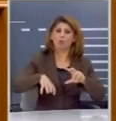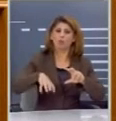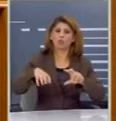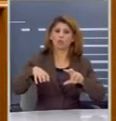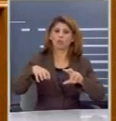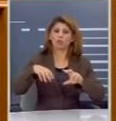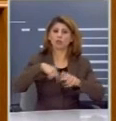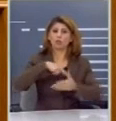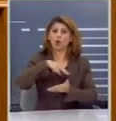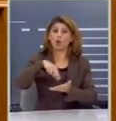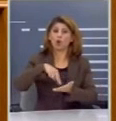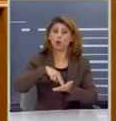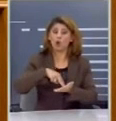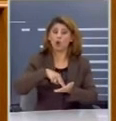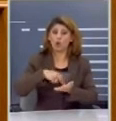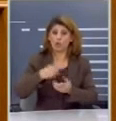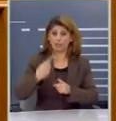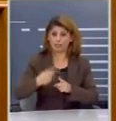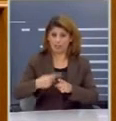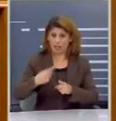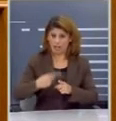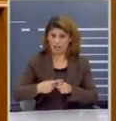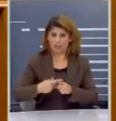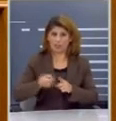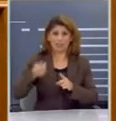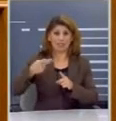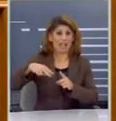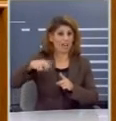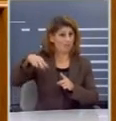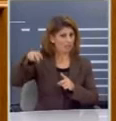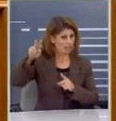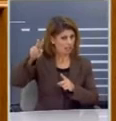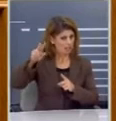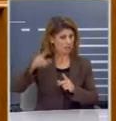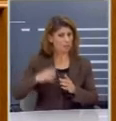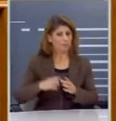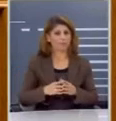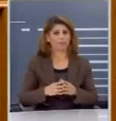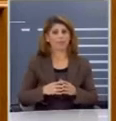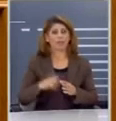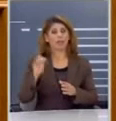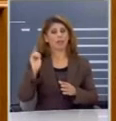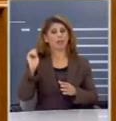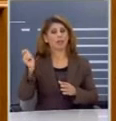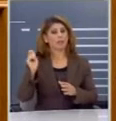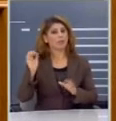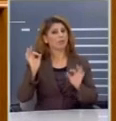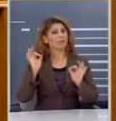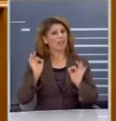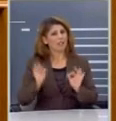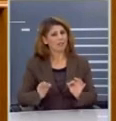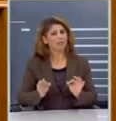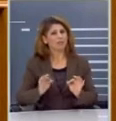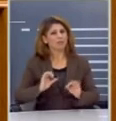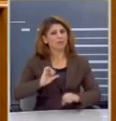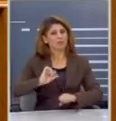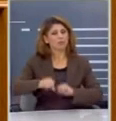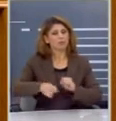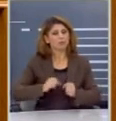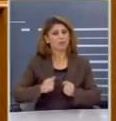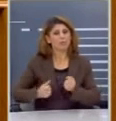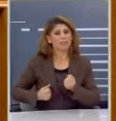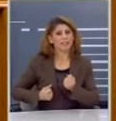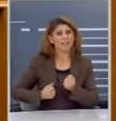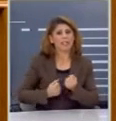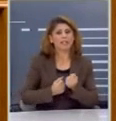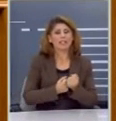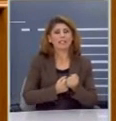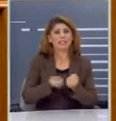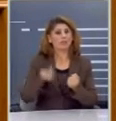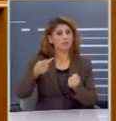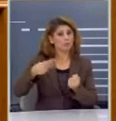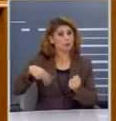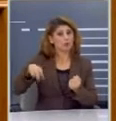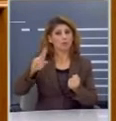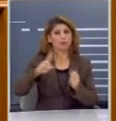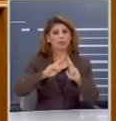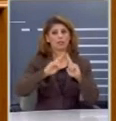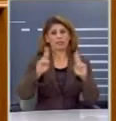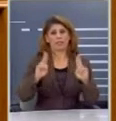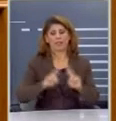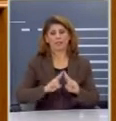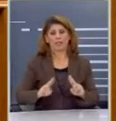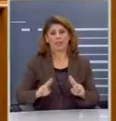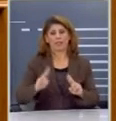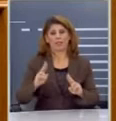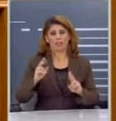ο γεωπολιτικός ρόλος της χώρας μας αυξάνει και η πολιτική μας ακριβώς προσπαθεί να ενισχύσει περαιτέρω τη διεθνή